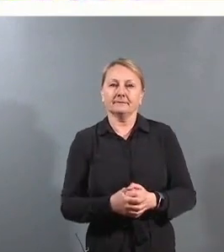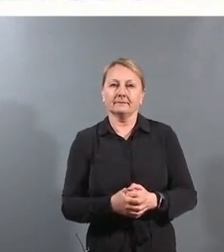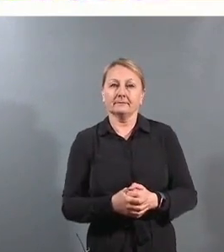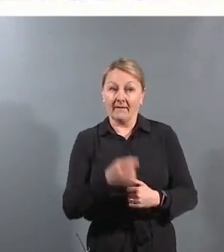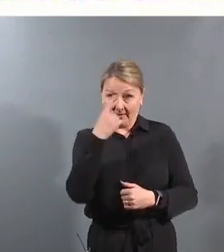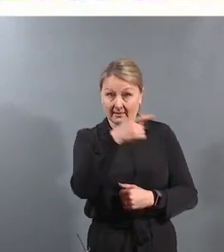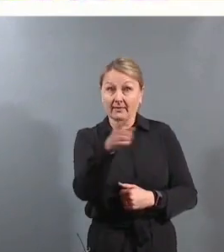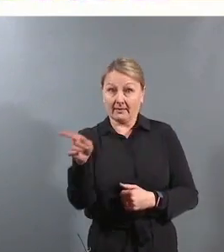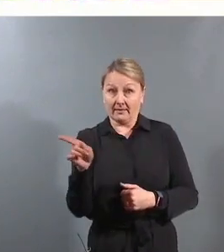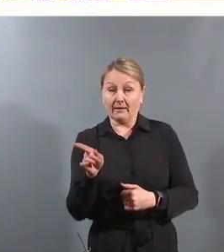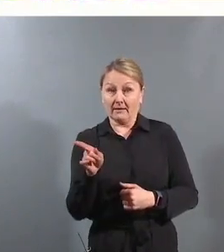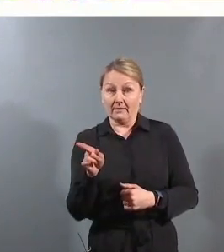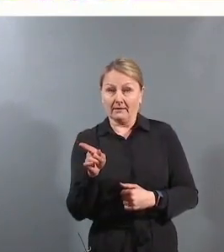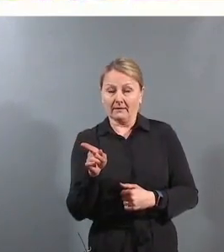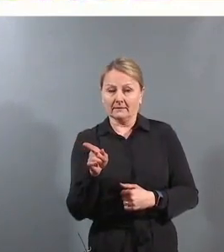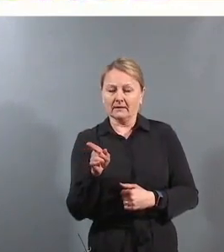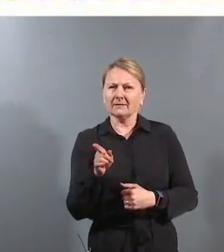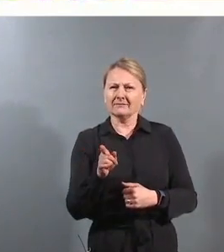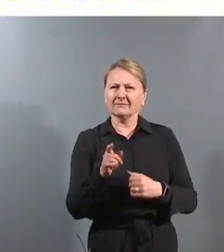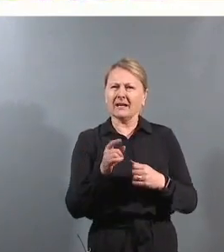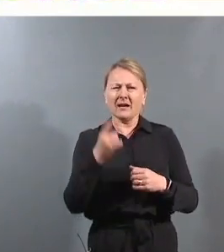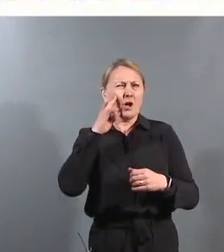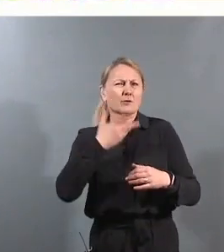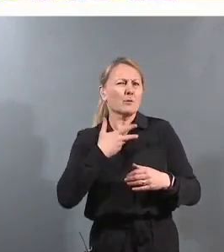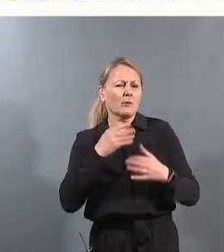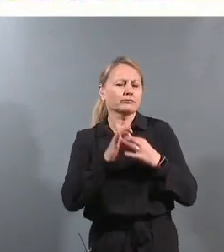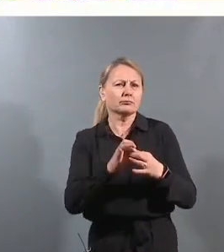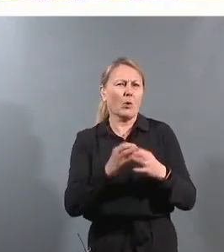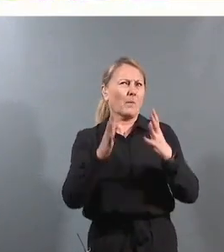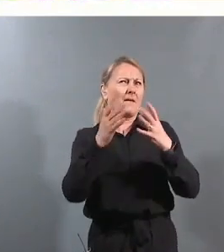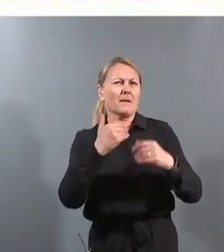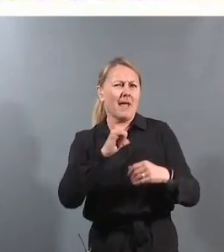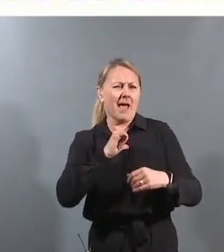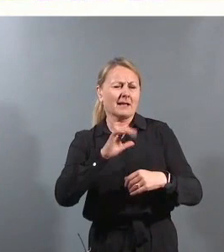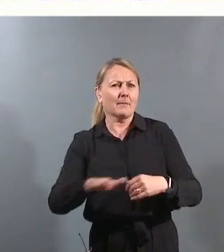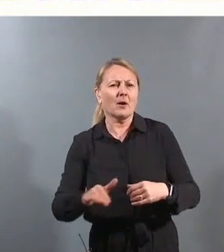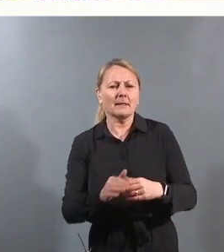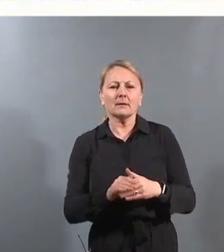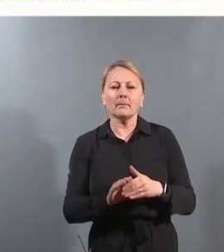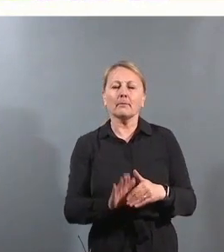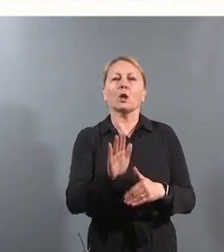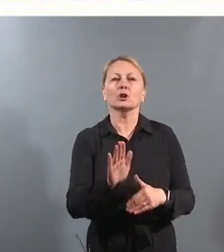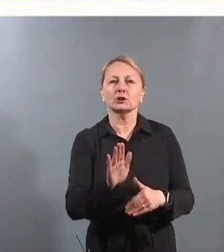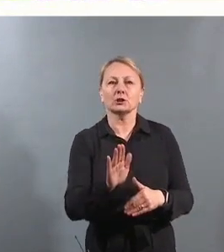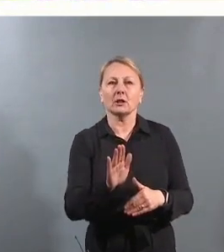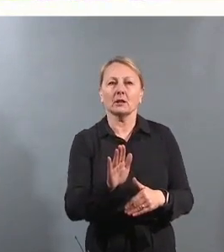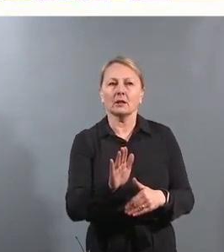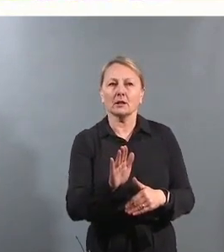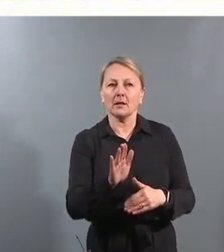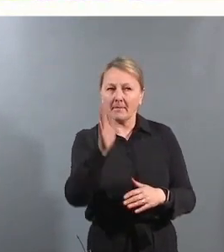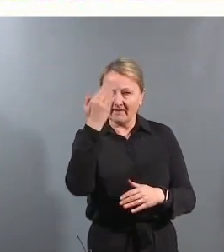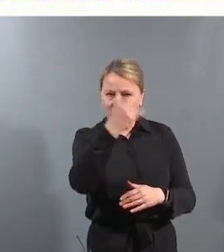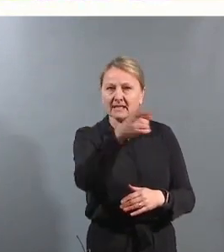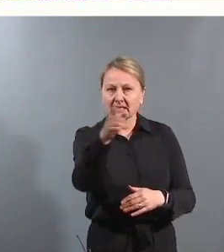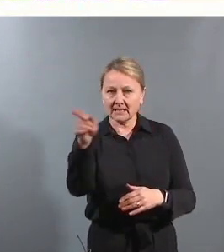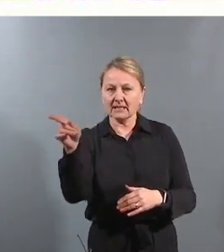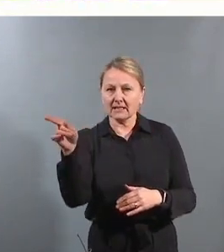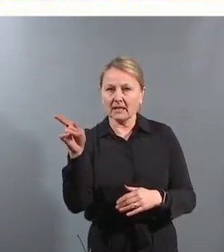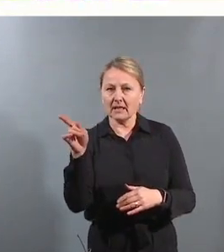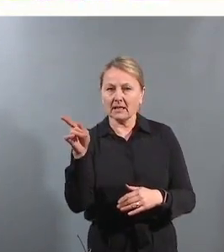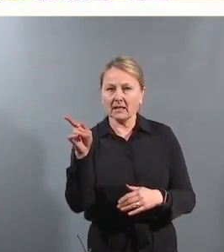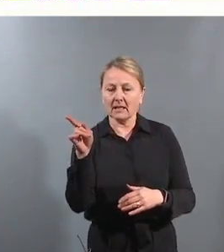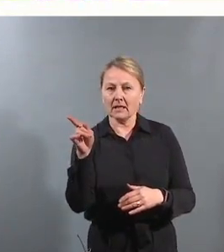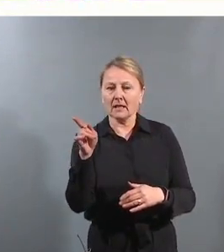Bare så dere vet det. Da er det tydeligvis et byks, dette kan ikke jeg så mye om. Jeg opplever det kanskje litt med egne barn, men det er et lite byks opp. Det må dere være bevisst på. Der